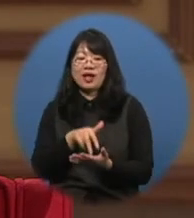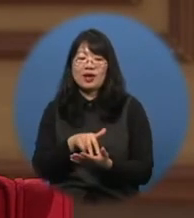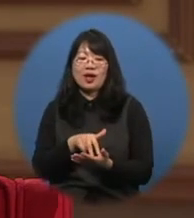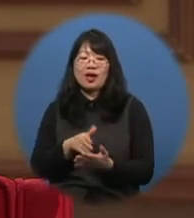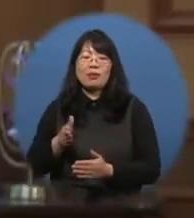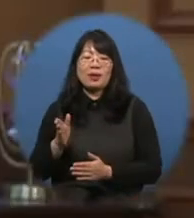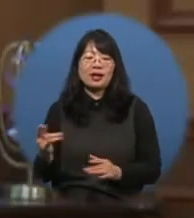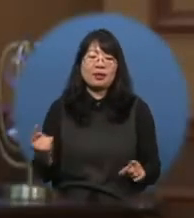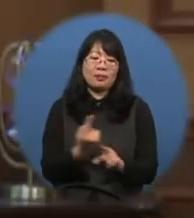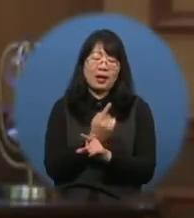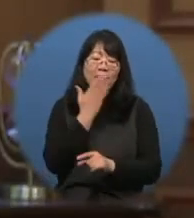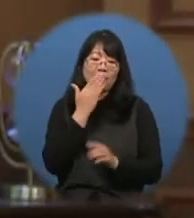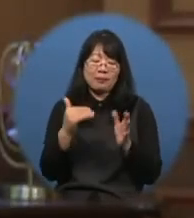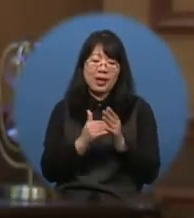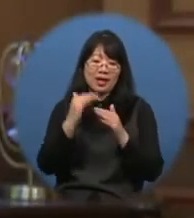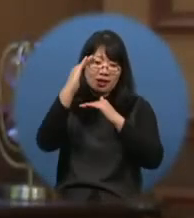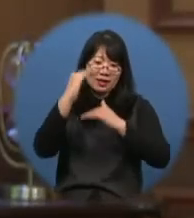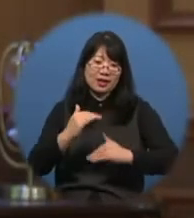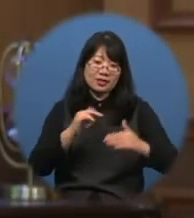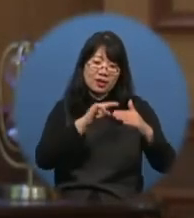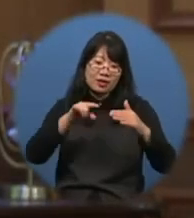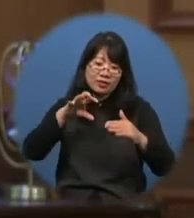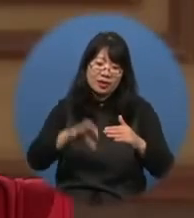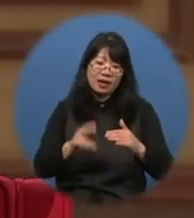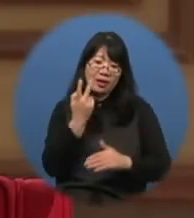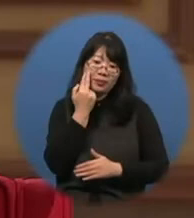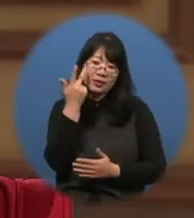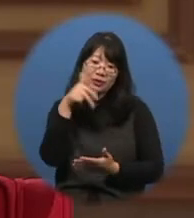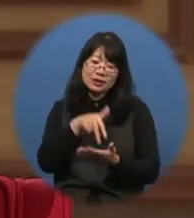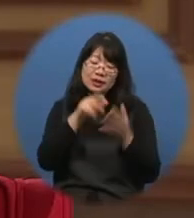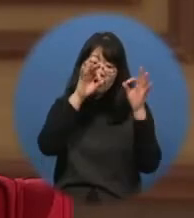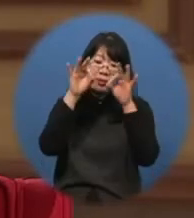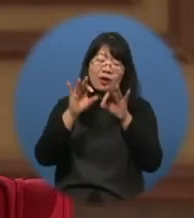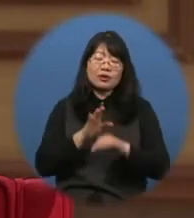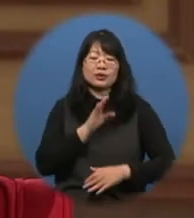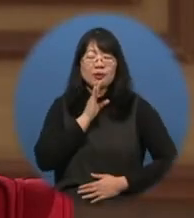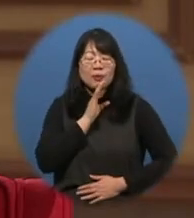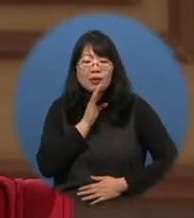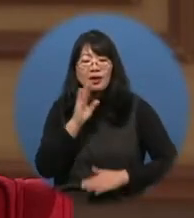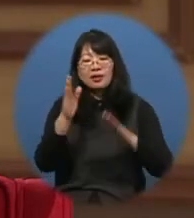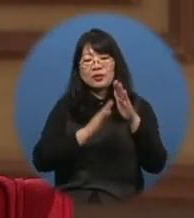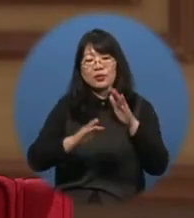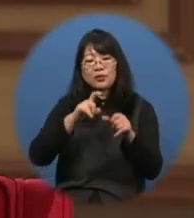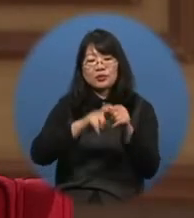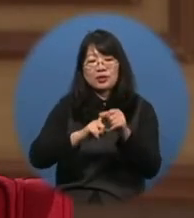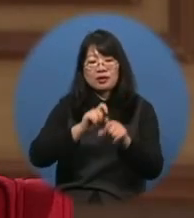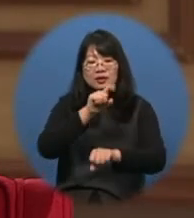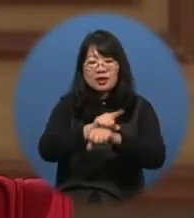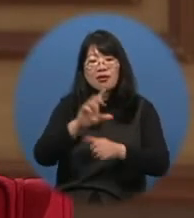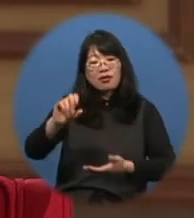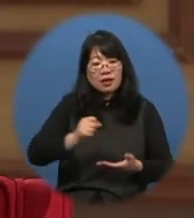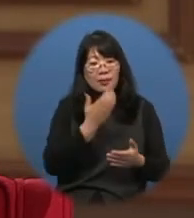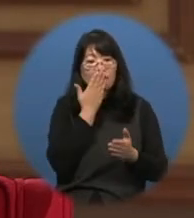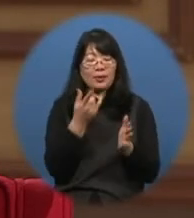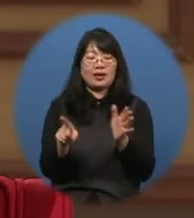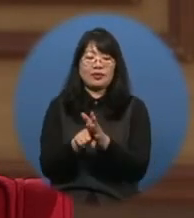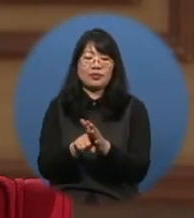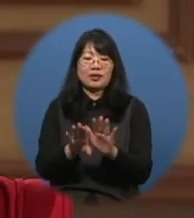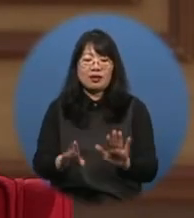방향을 선회하게 됐죠. 네. 그 과정에서 미국의 경우는 정말로 이제 공공적 성격을 가질 수